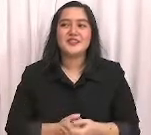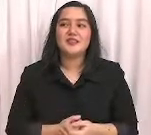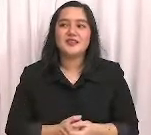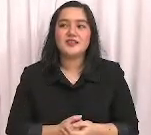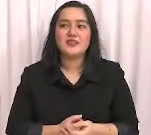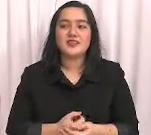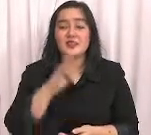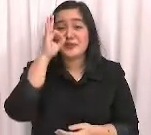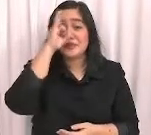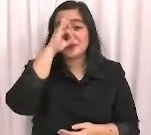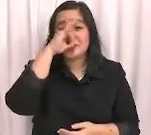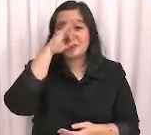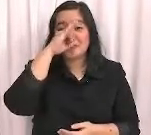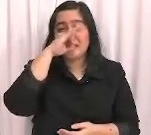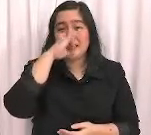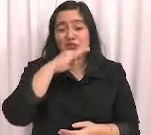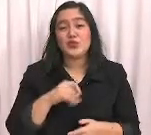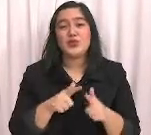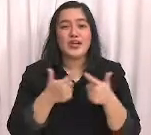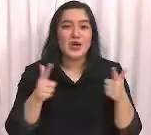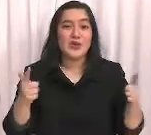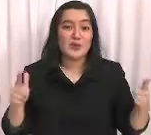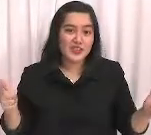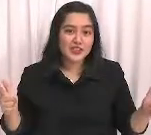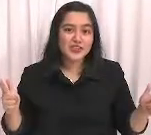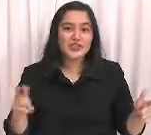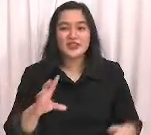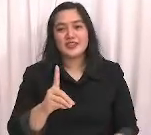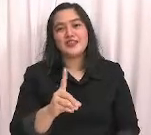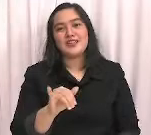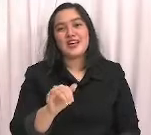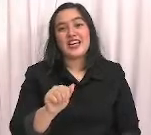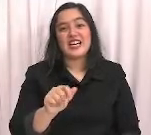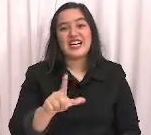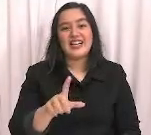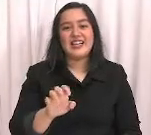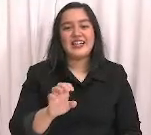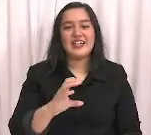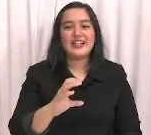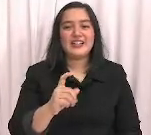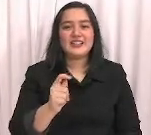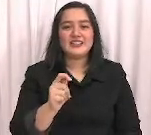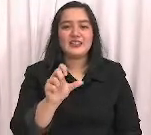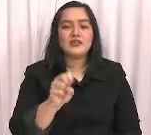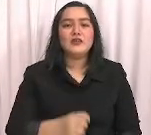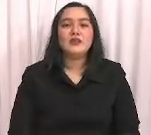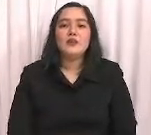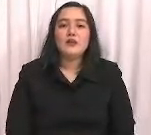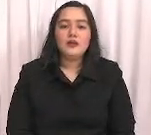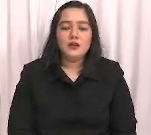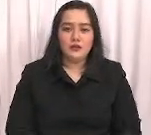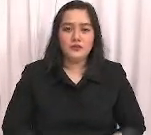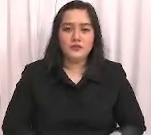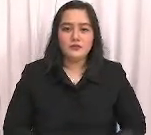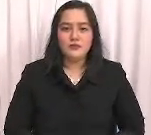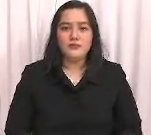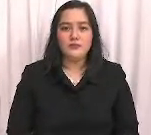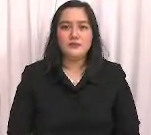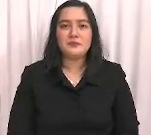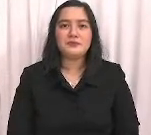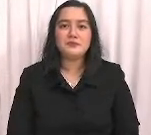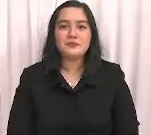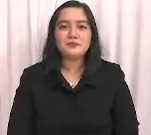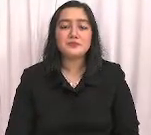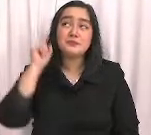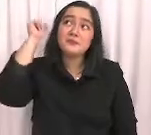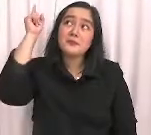Praktisado na din. Yeah. Ay, bisaya man ko ba. Alright. Mga kapatid, at sabi ko nga sa inyo, maganda